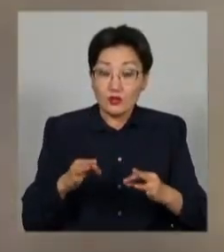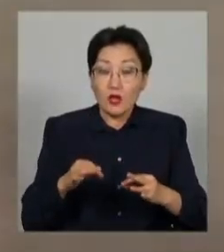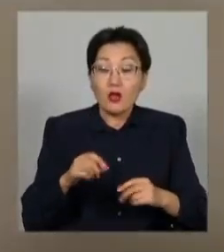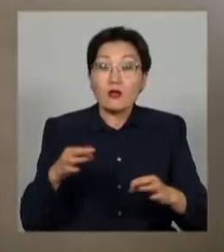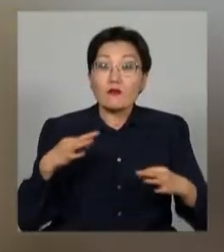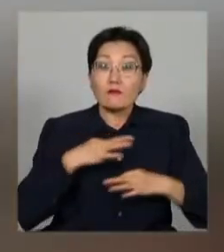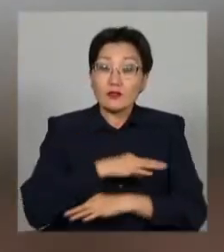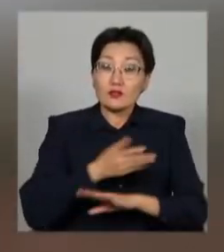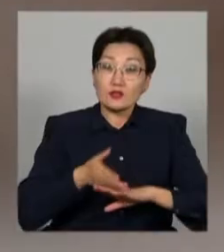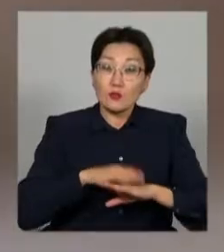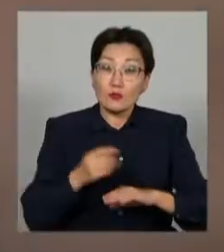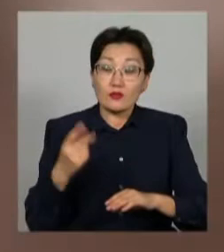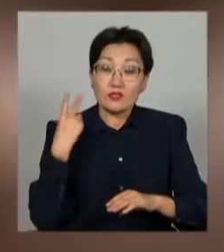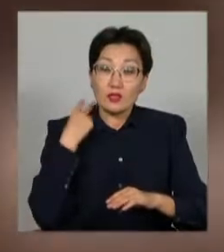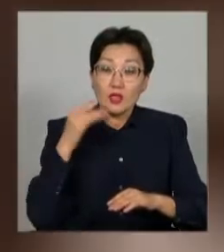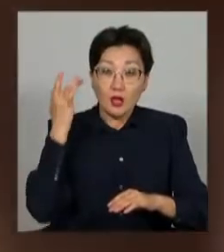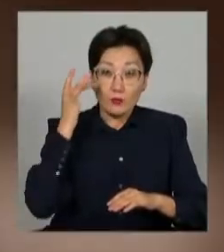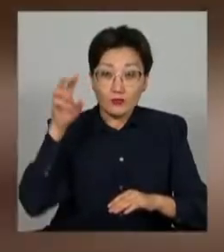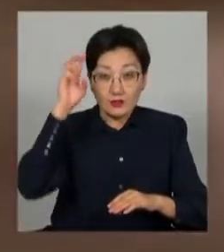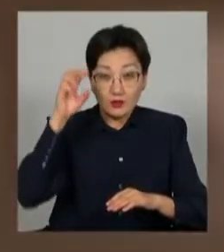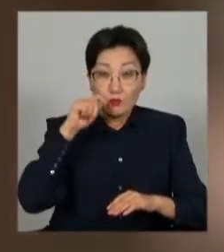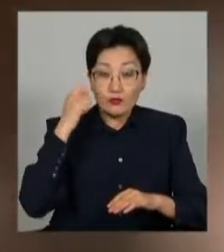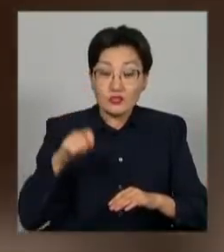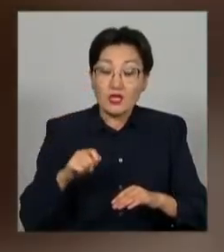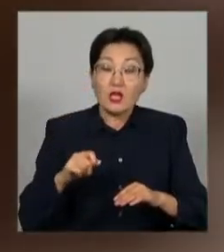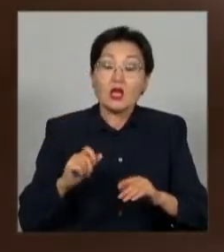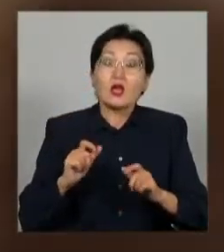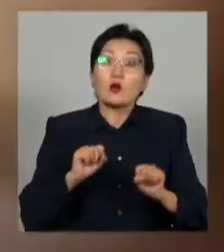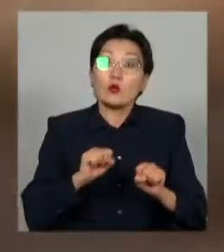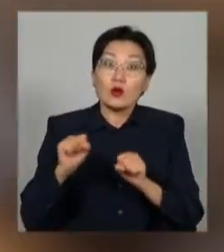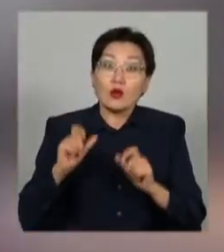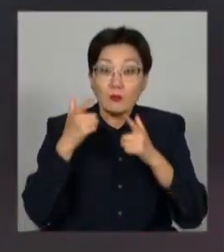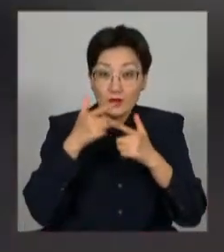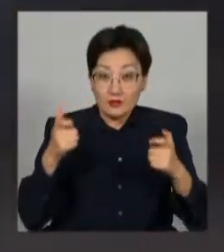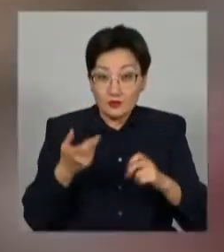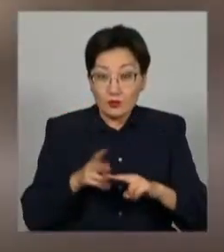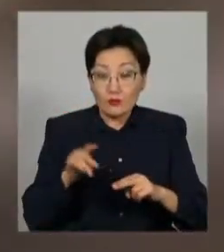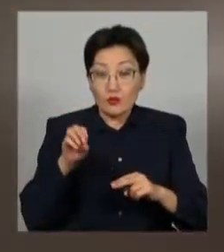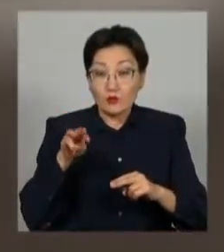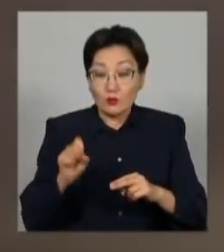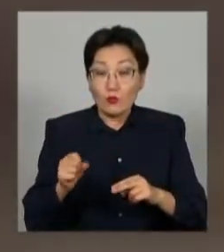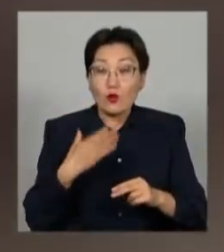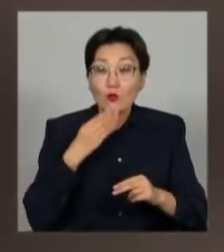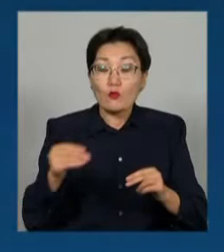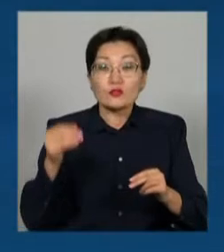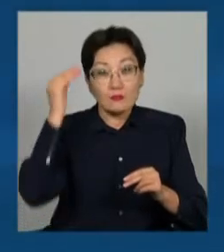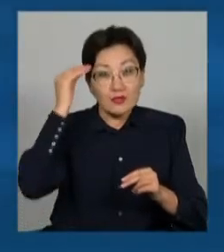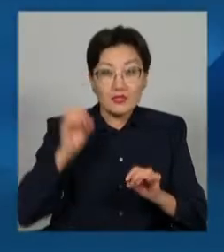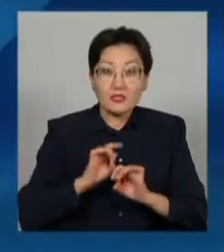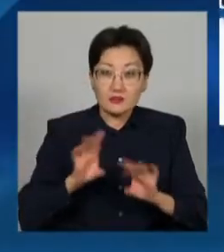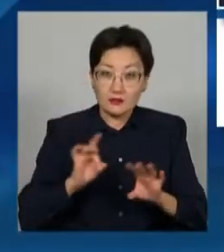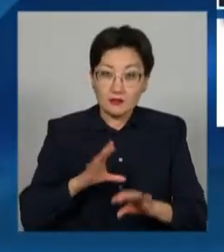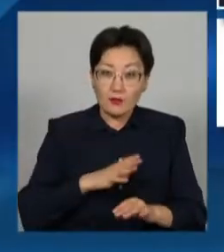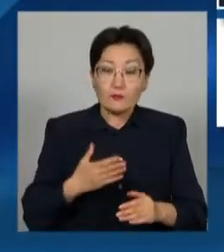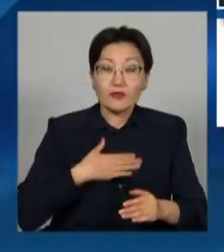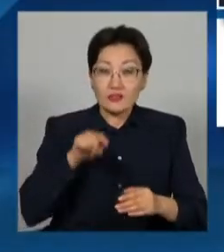Венгрия, Польша, Ұлыбритания мен ақш елдері Украинаны қолдайтындарын мәлімдеуде. Бұл ретте НАТО-да өз ұстанымын білдірді.